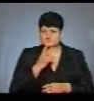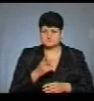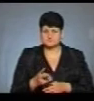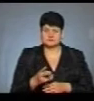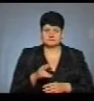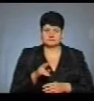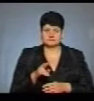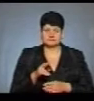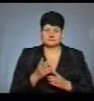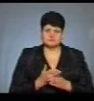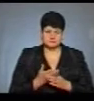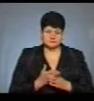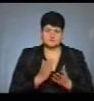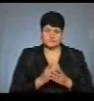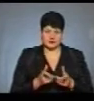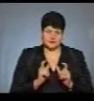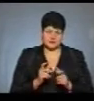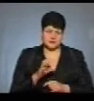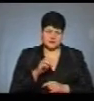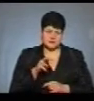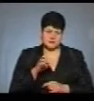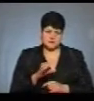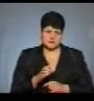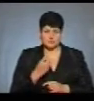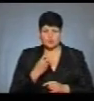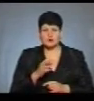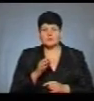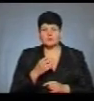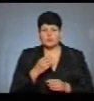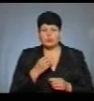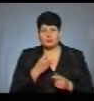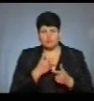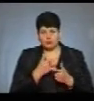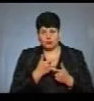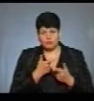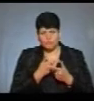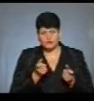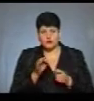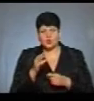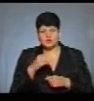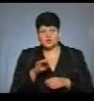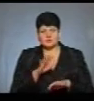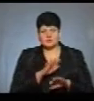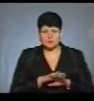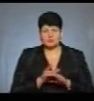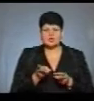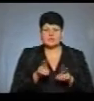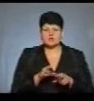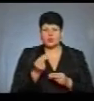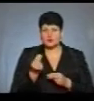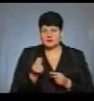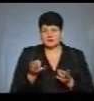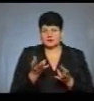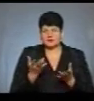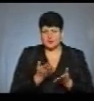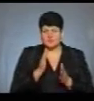Але мало би приходити смс-повідомлення з Ощадбанку про залишки коштів, які